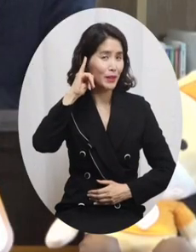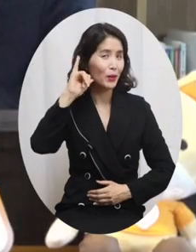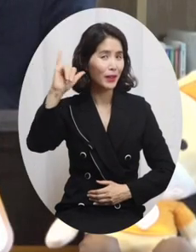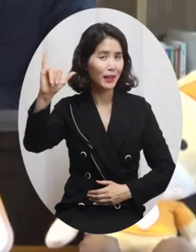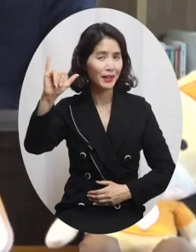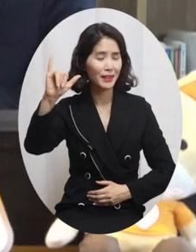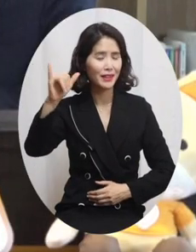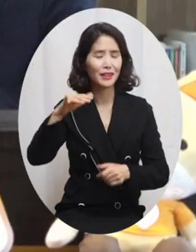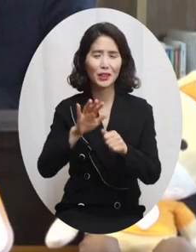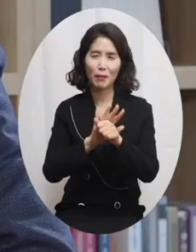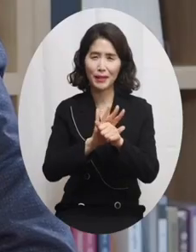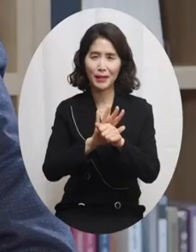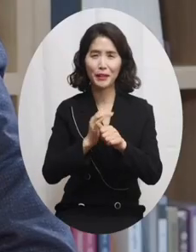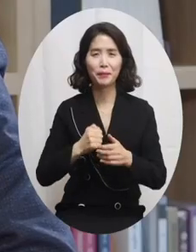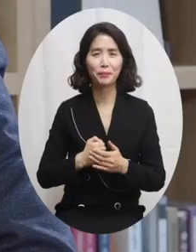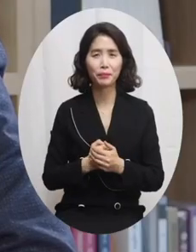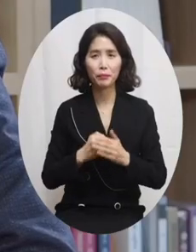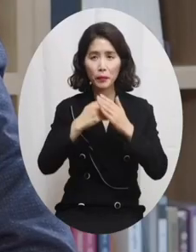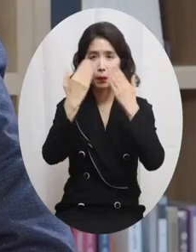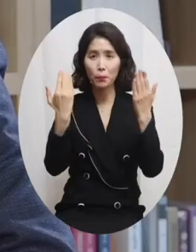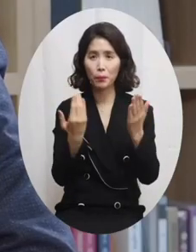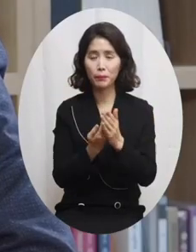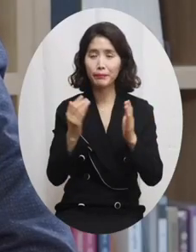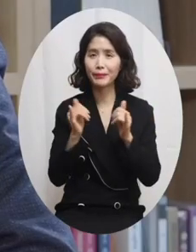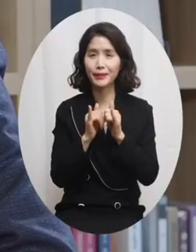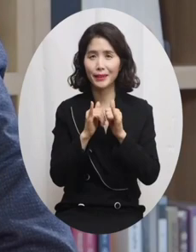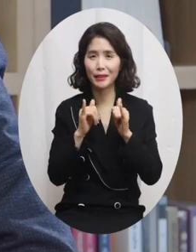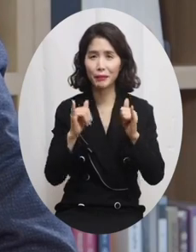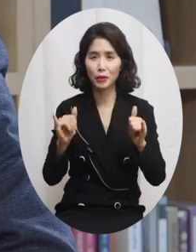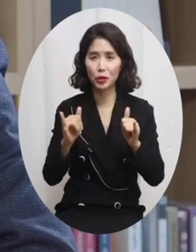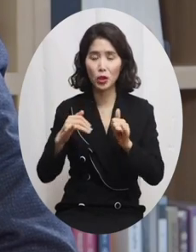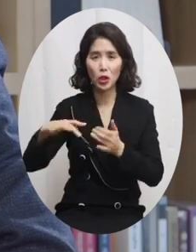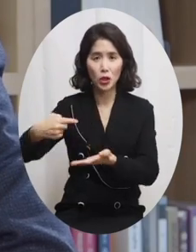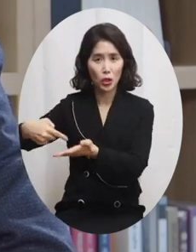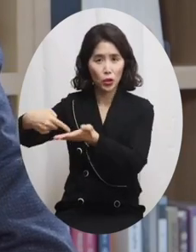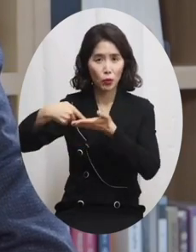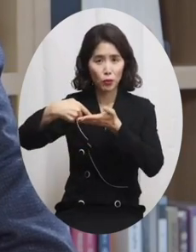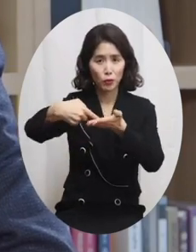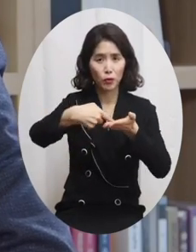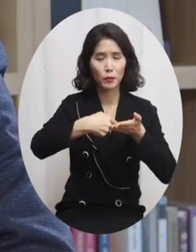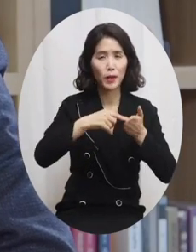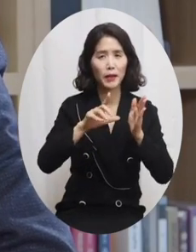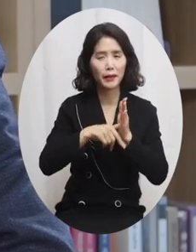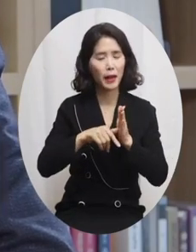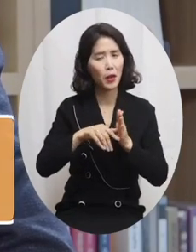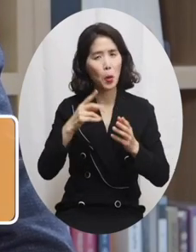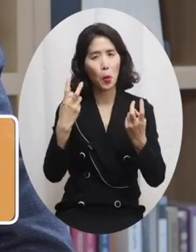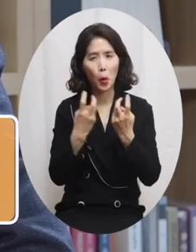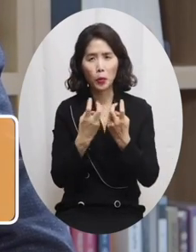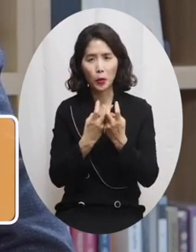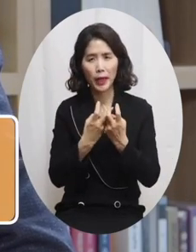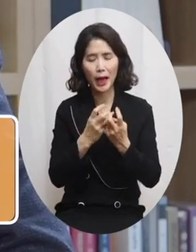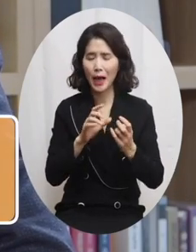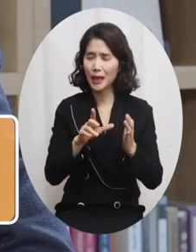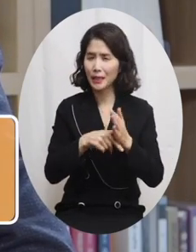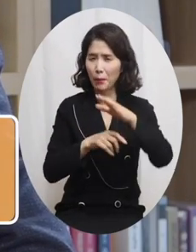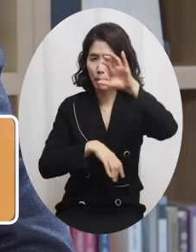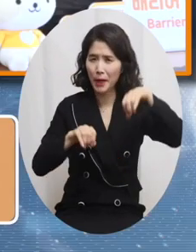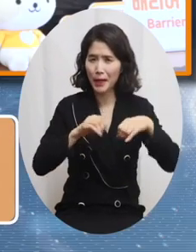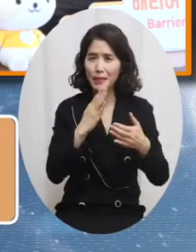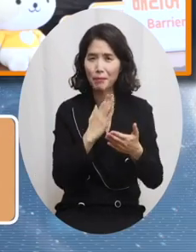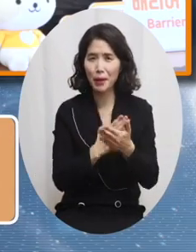예. 안심콜 서비스인데 그 모든 분들이 그 접수 대장에 적고 있을 때 우리는 이걸 어떻게 할까 그래서